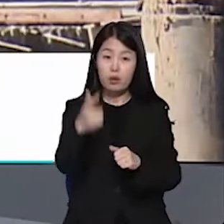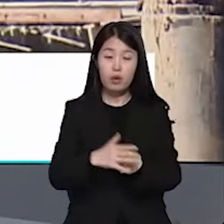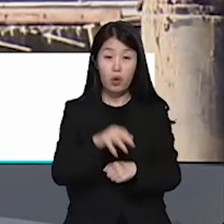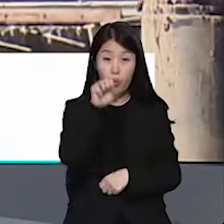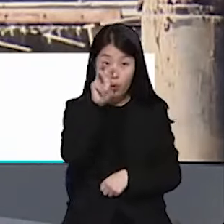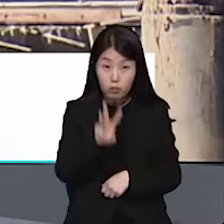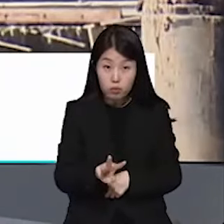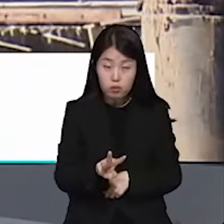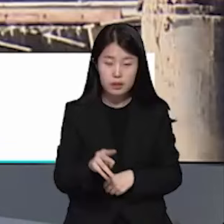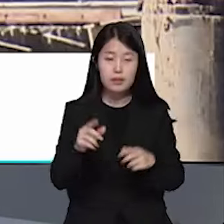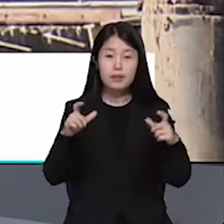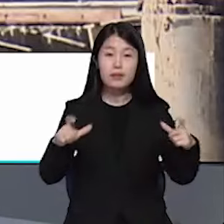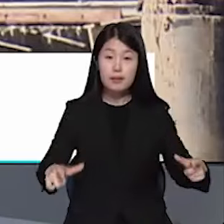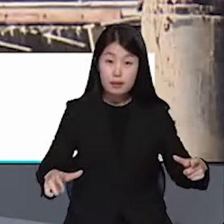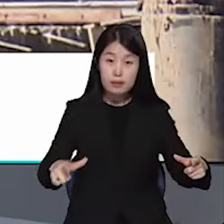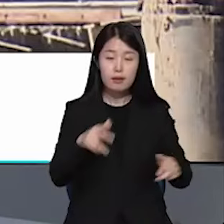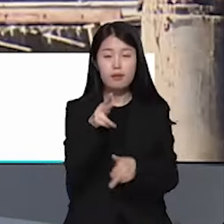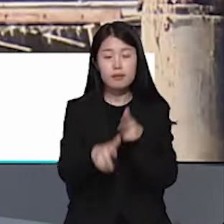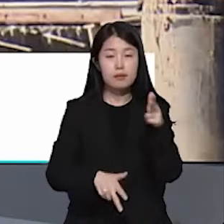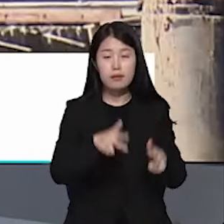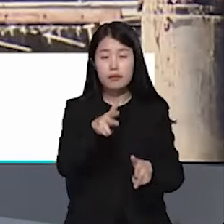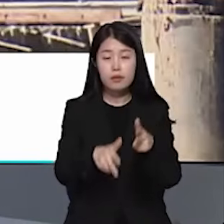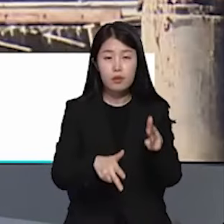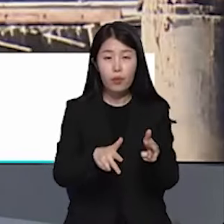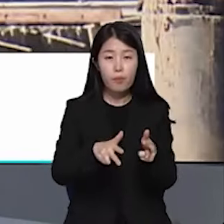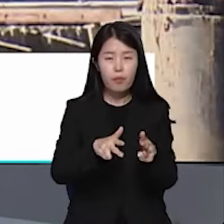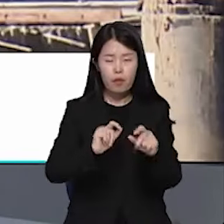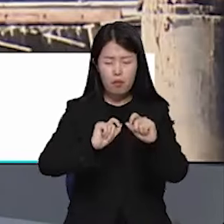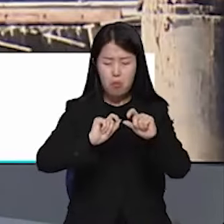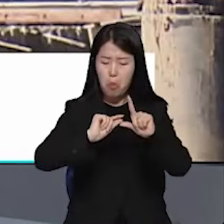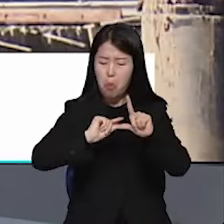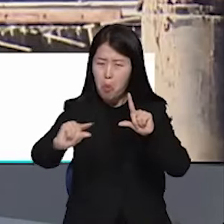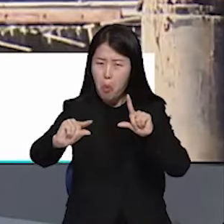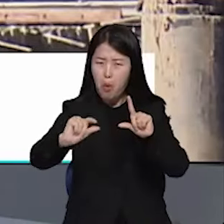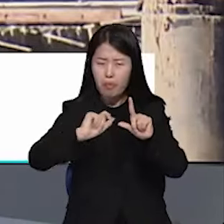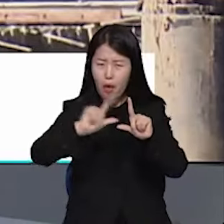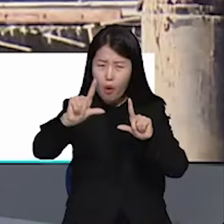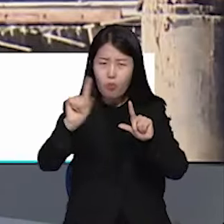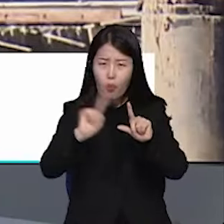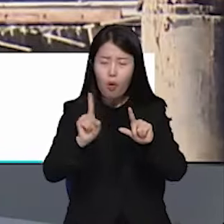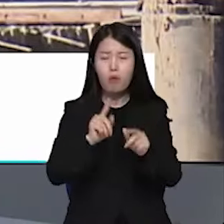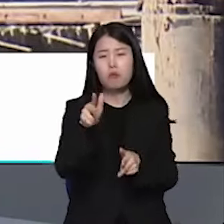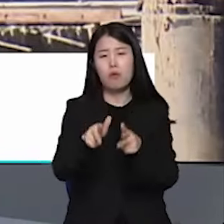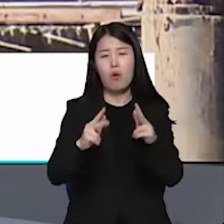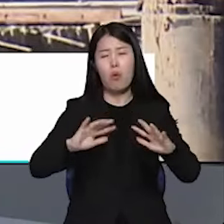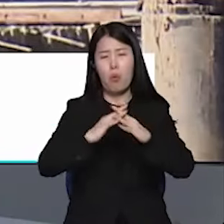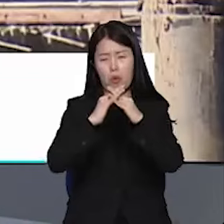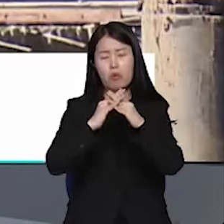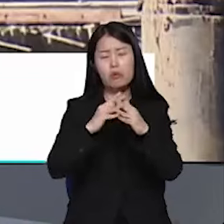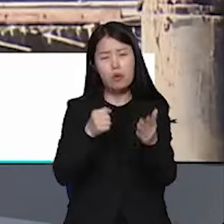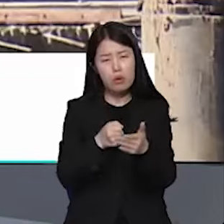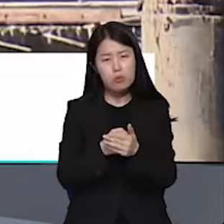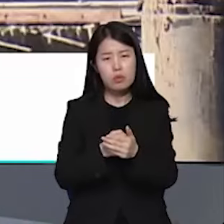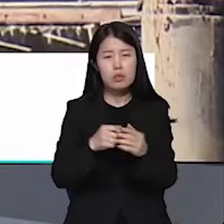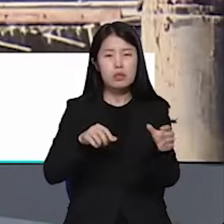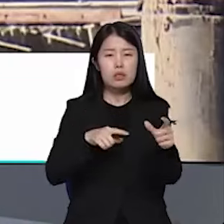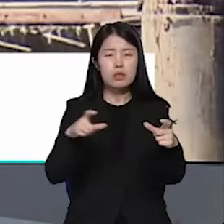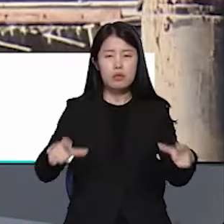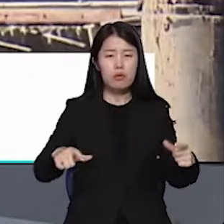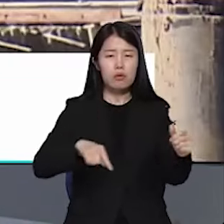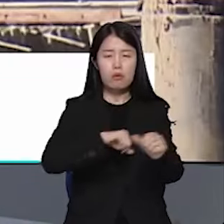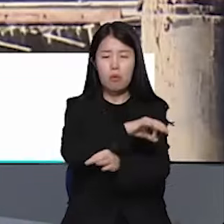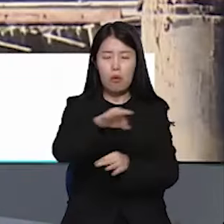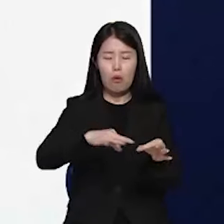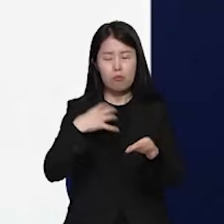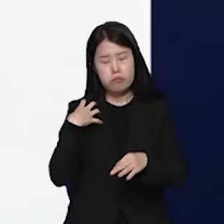광주의 경우 지역 산업 구조에서 건설업의 비중이 커 지역 경제에 큰 부담이 되고 있습니다 박성호 기자의 보도입니다